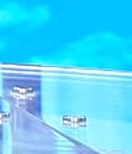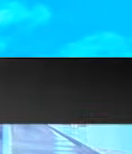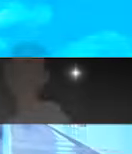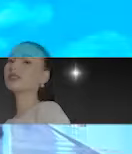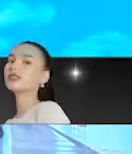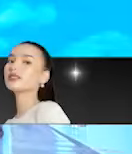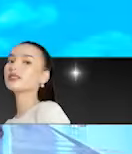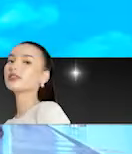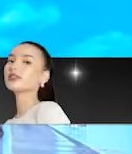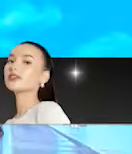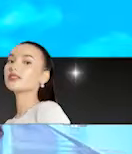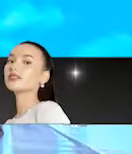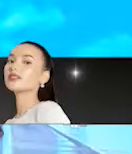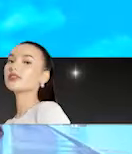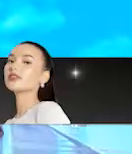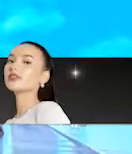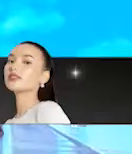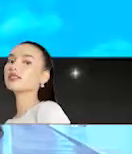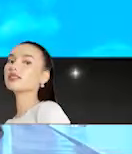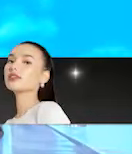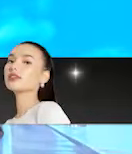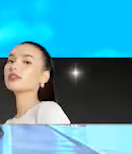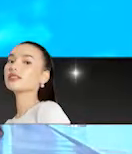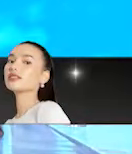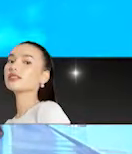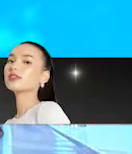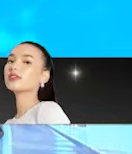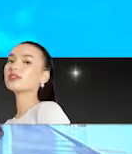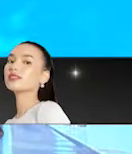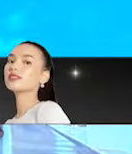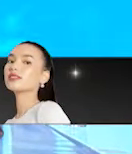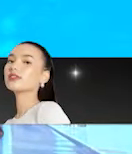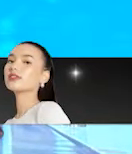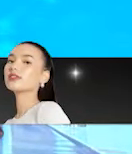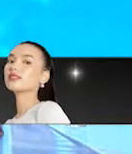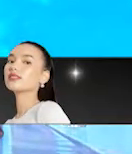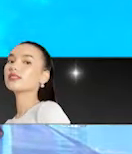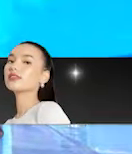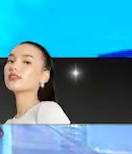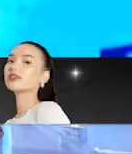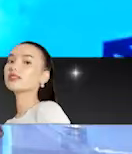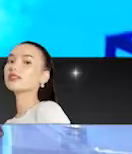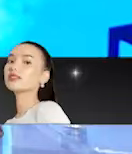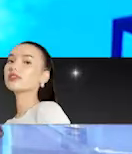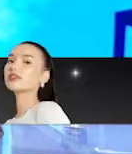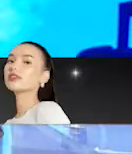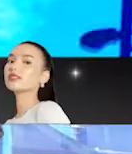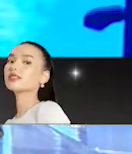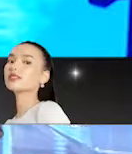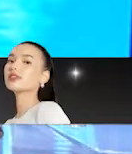Pemirsa, tiga anak Gaza penyintas perang tiba di Indonesia bersama orang tua dan nenek mereka difasilitasi oleh lembaga